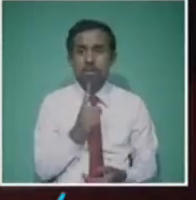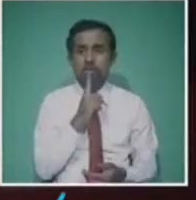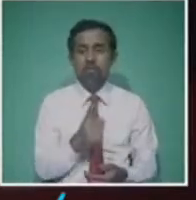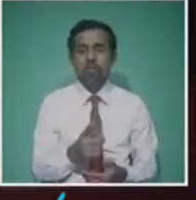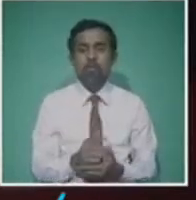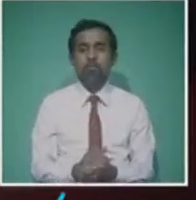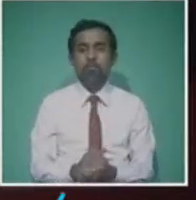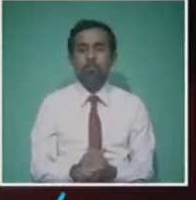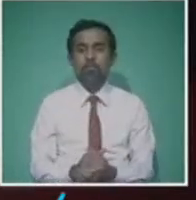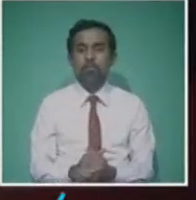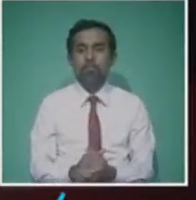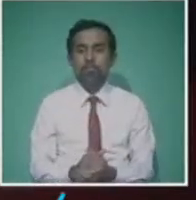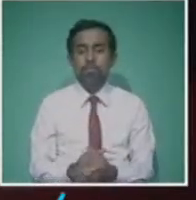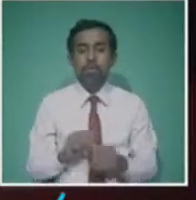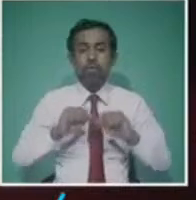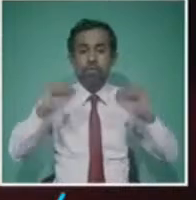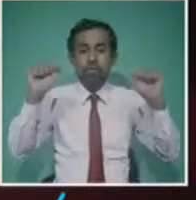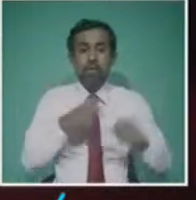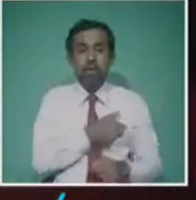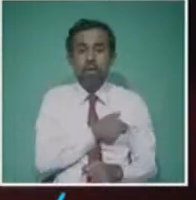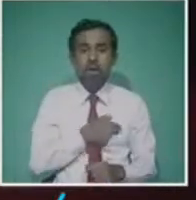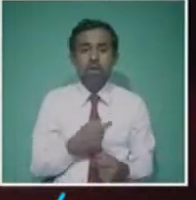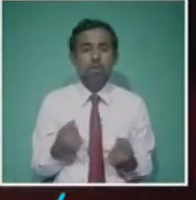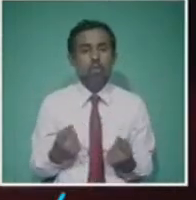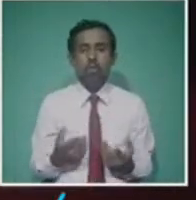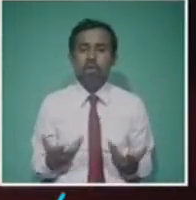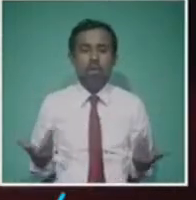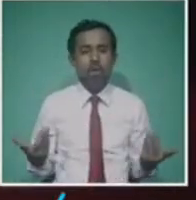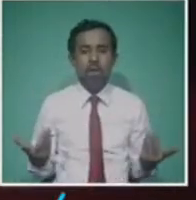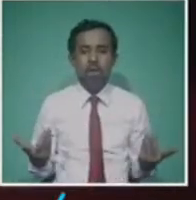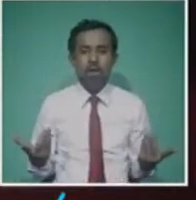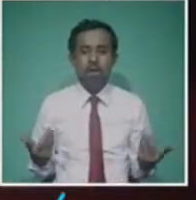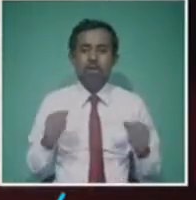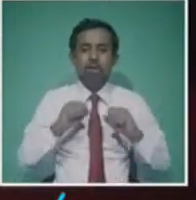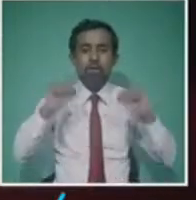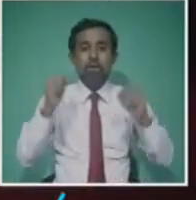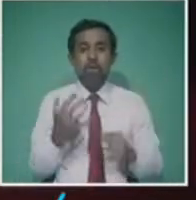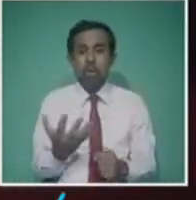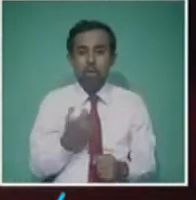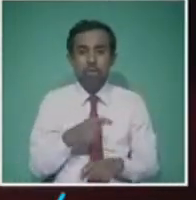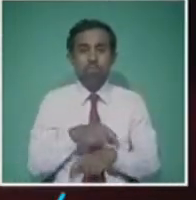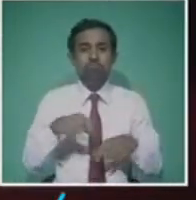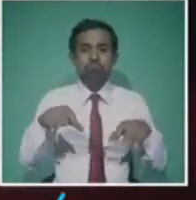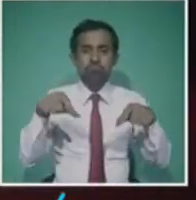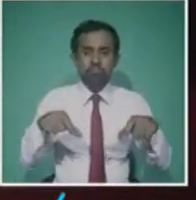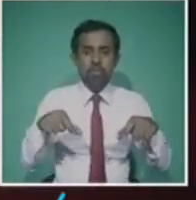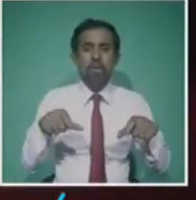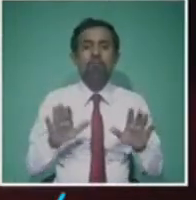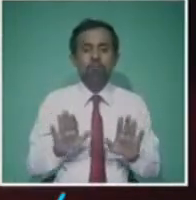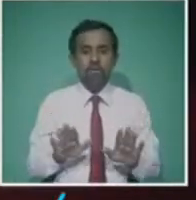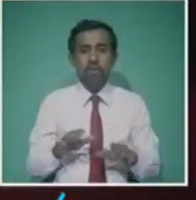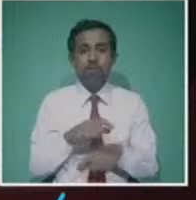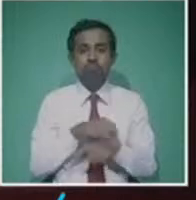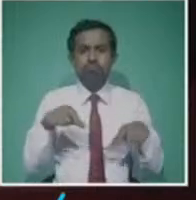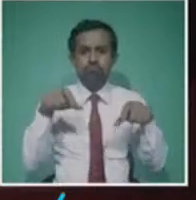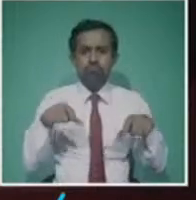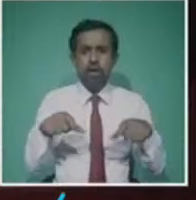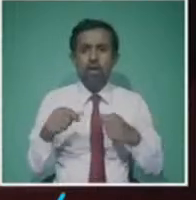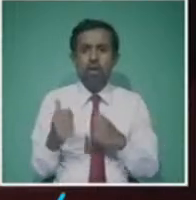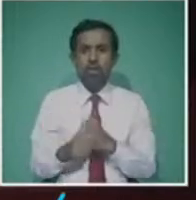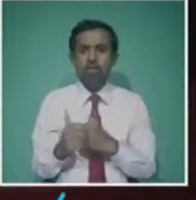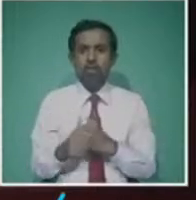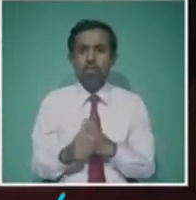සිටිනවා. අරගලයට නායකින් අවශ්‍ය නැහැ. අරගලයට අවශ්‍ය අඩිතාලම පමණයි. මේ අඩිතාලම